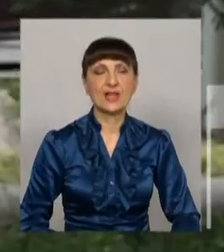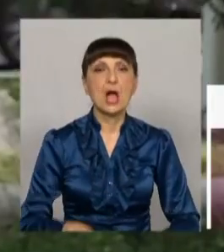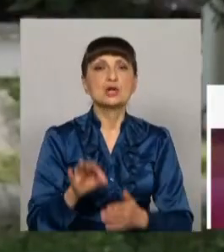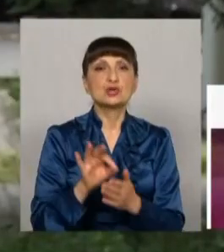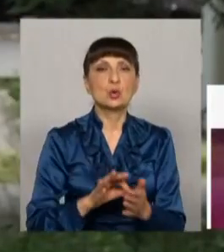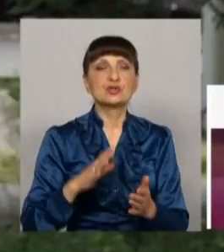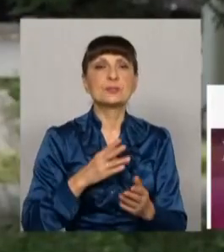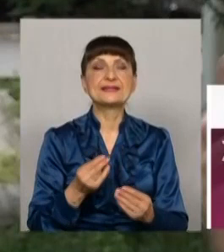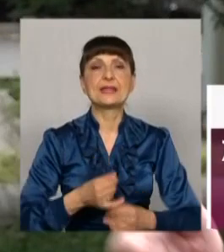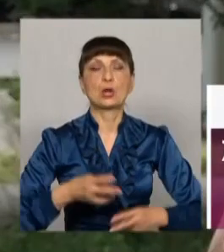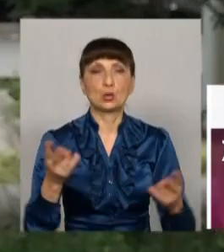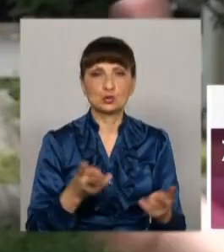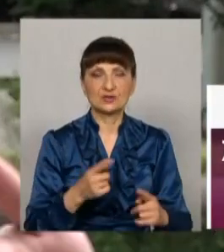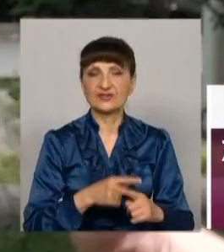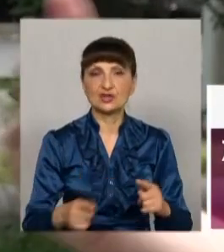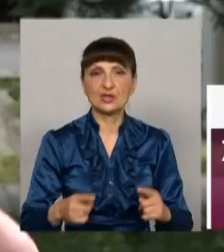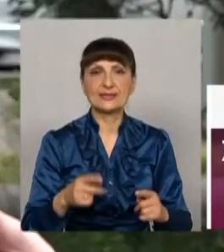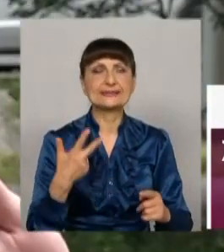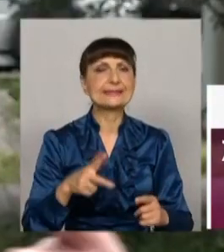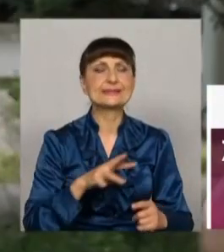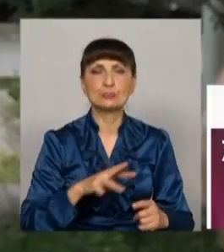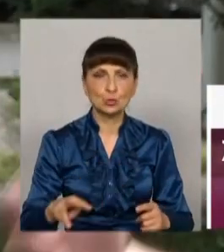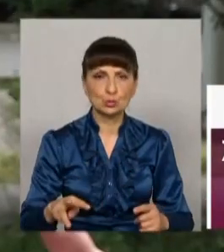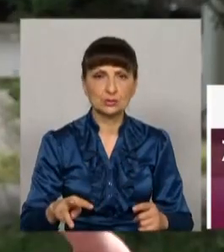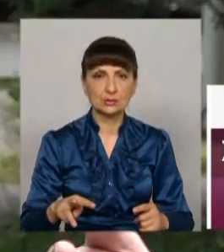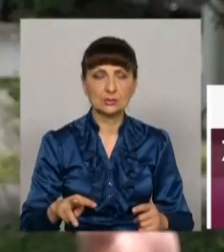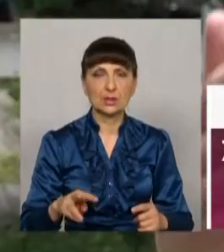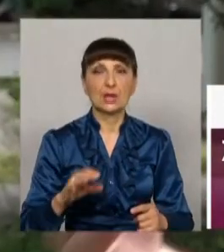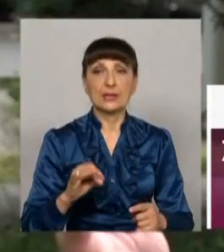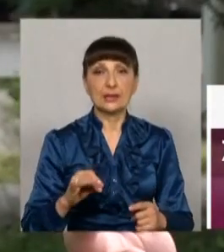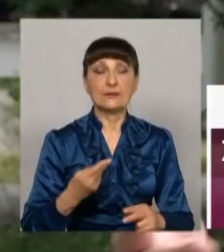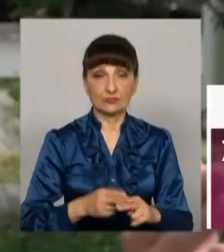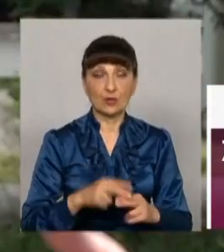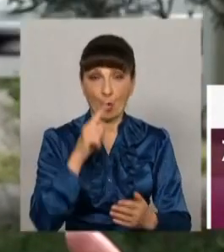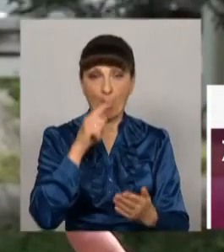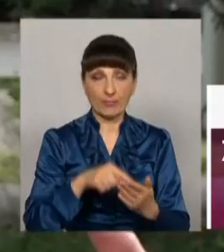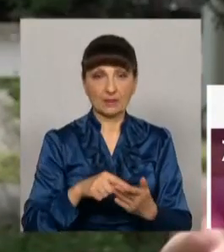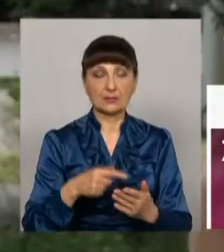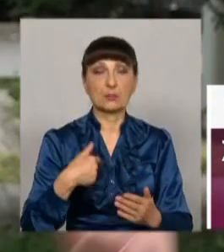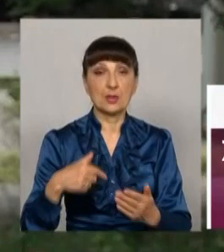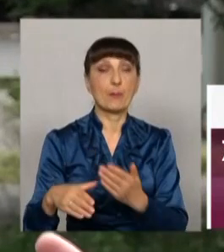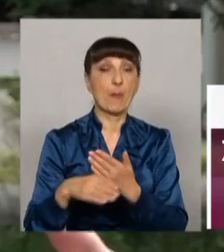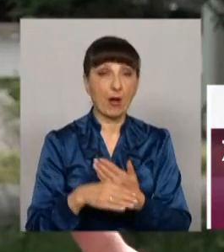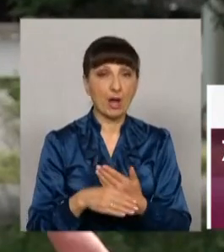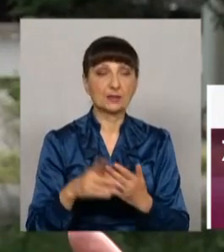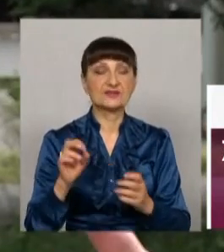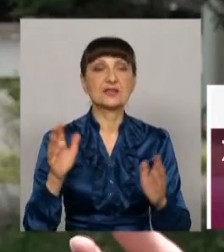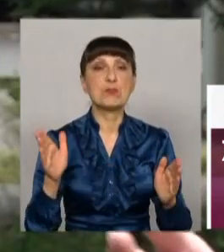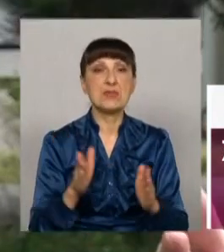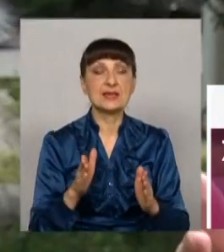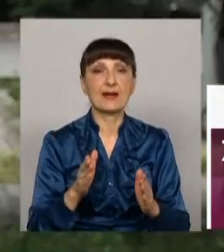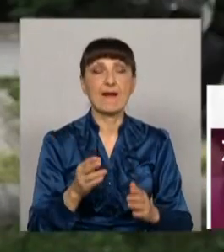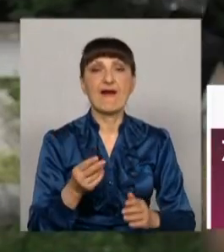были деньги, имеется в виду, в течение там получаса или часа. И в такой момент ко мне на помощь приходила микрофинансовая